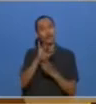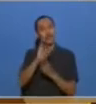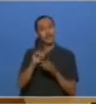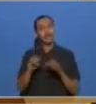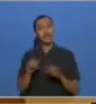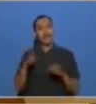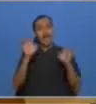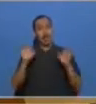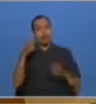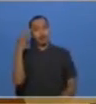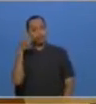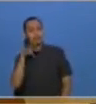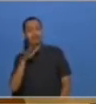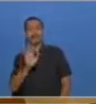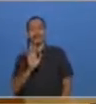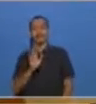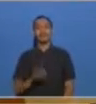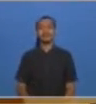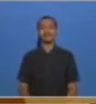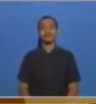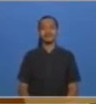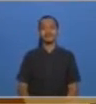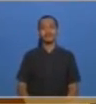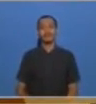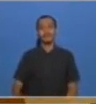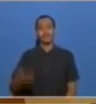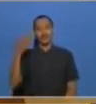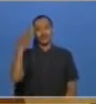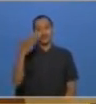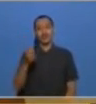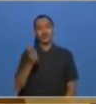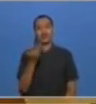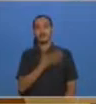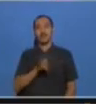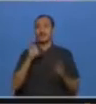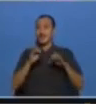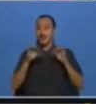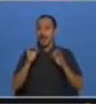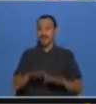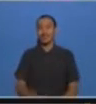Maya dan seluruh kerabat kerja mohon undur diri. Sampai jumpa. Assalamualaikum warahmatullahi wabarakatuh.